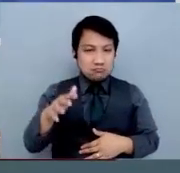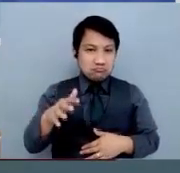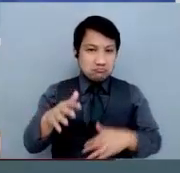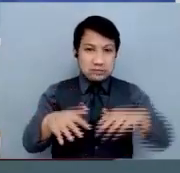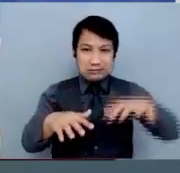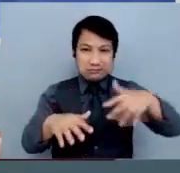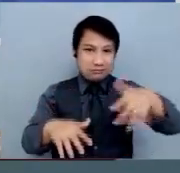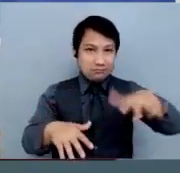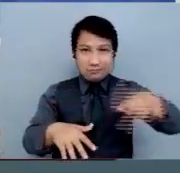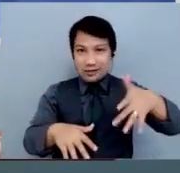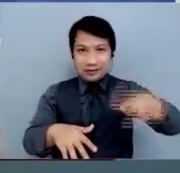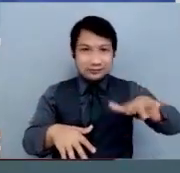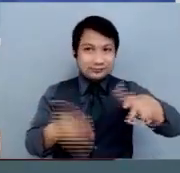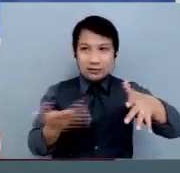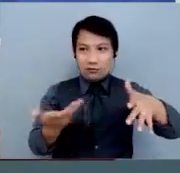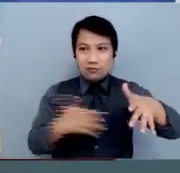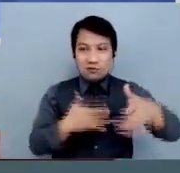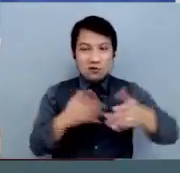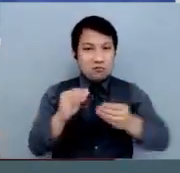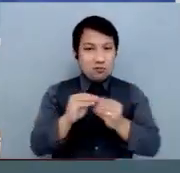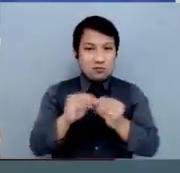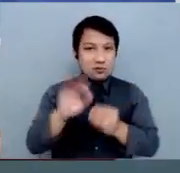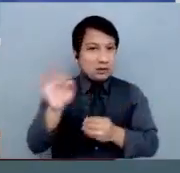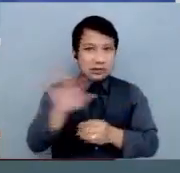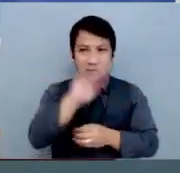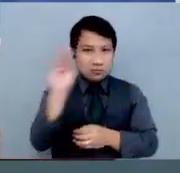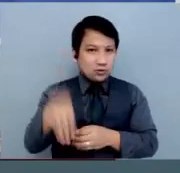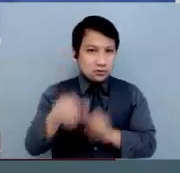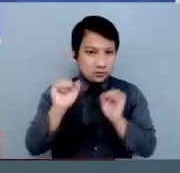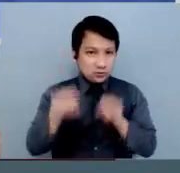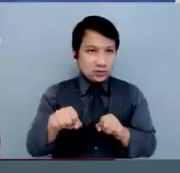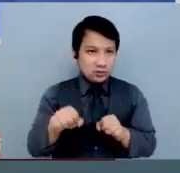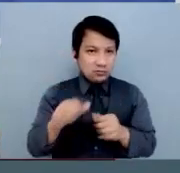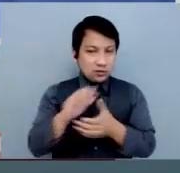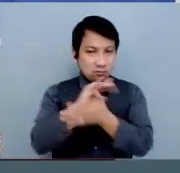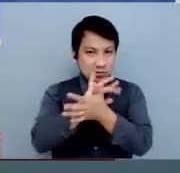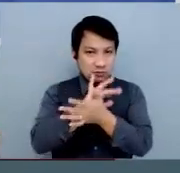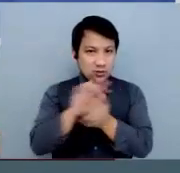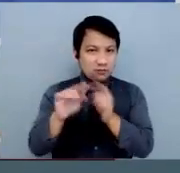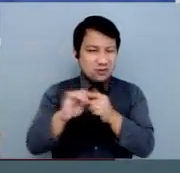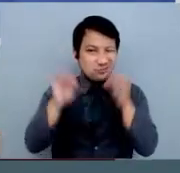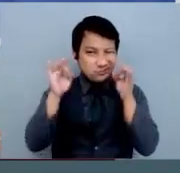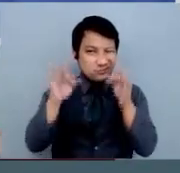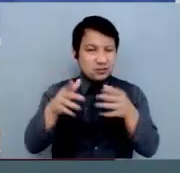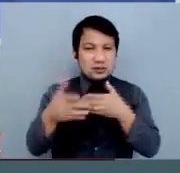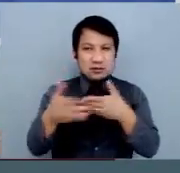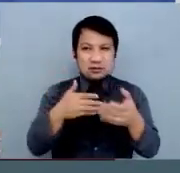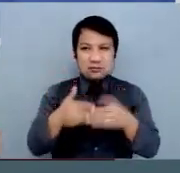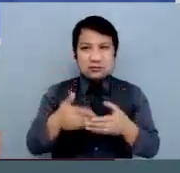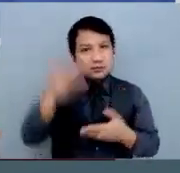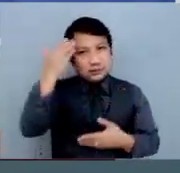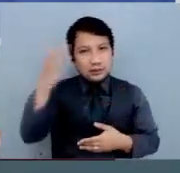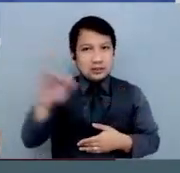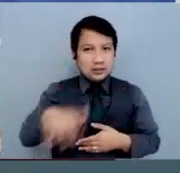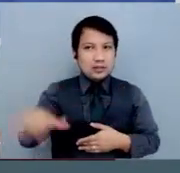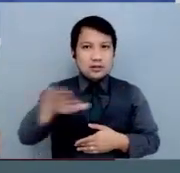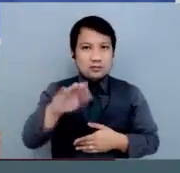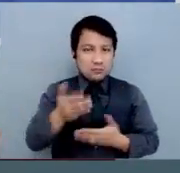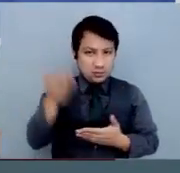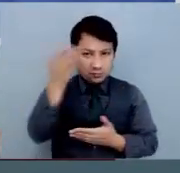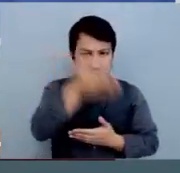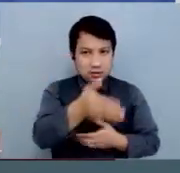talagang it's more or less 80% it can be COVID, no? Because of the risk. So, hindi na kailangang pupunta doon sa